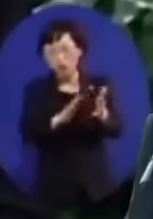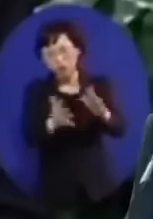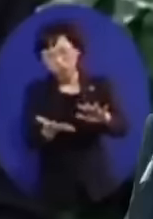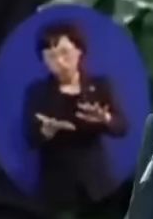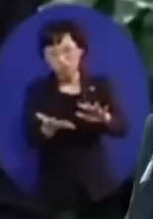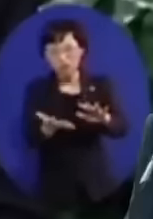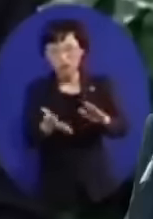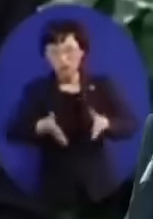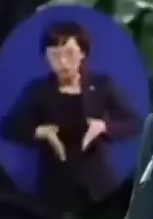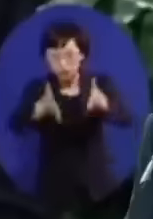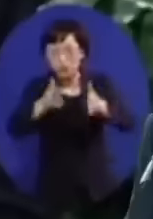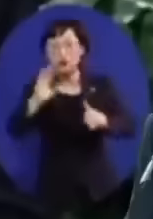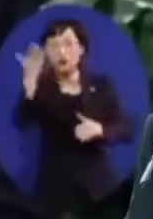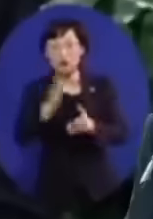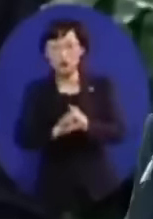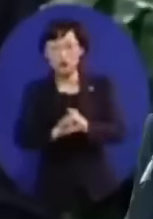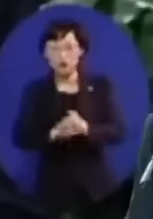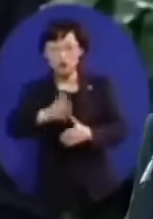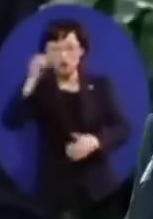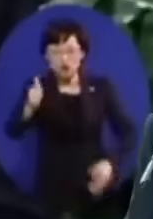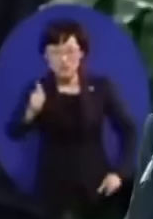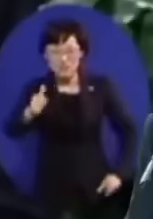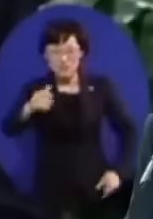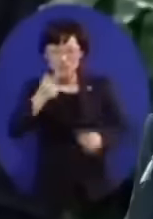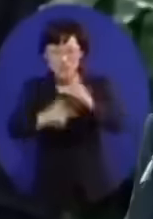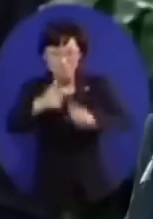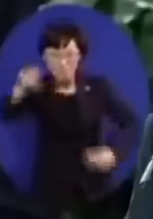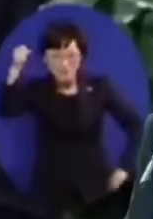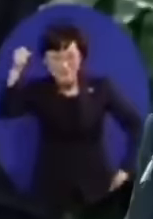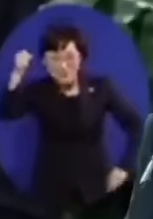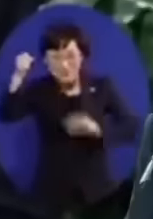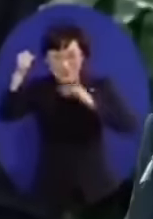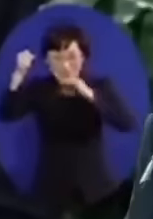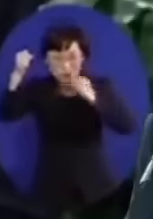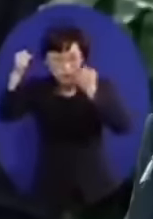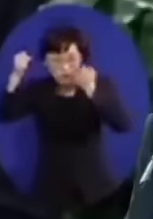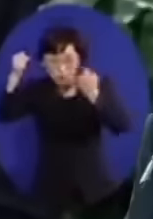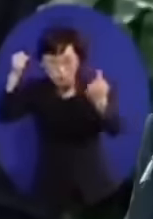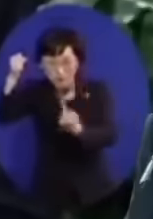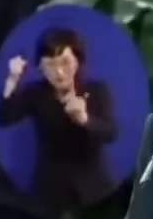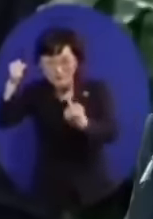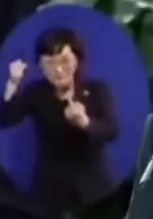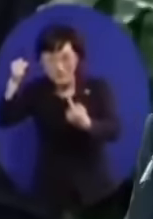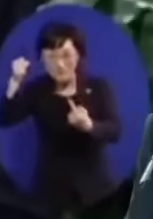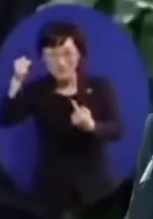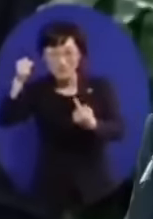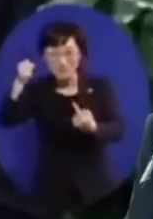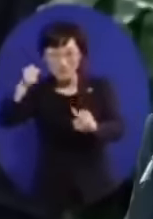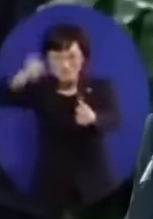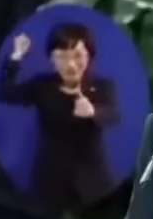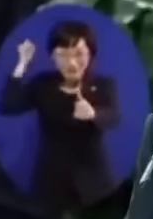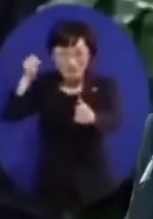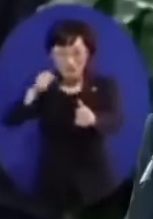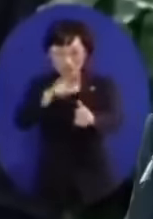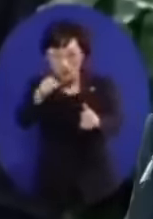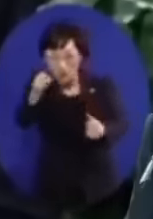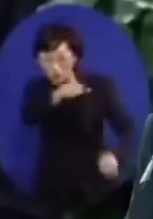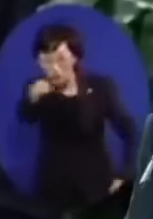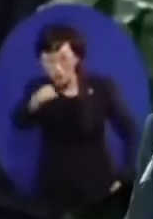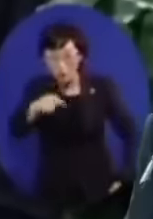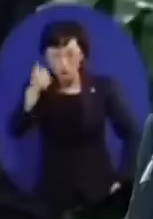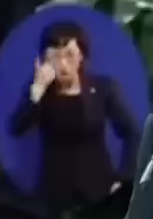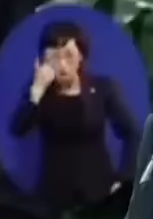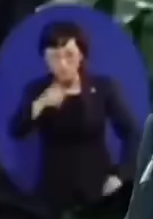그 보리밭 주인이 몽둥이를 들고 구석에 기다렸다가 우리가 보리밭을 지나면 일어나 너무 자식들 너희들 때문에 보리농사 다